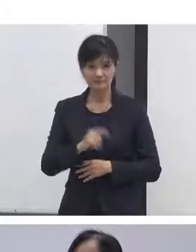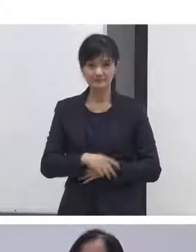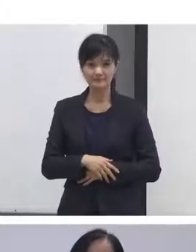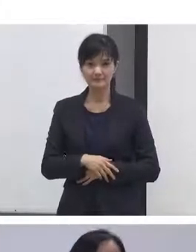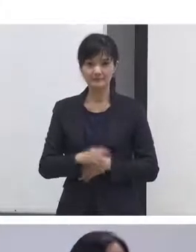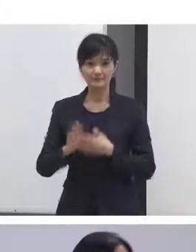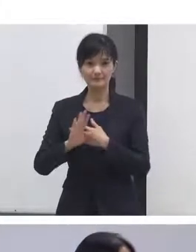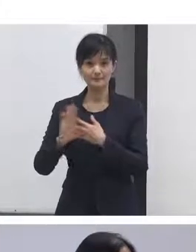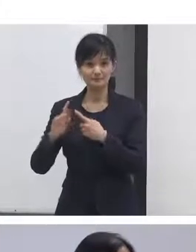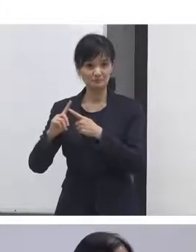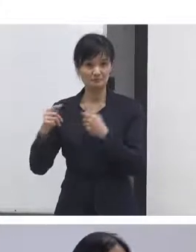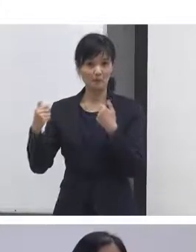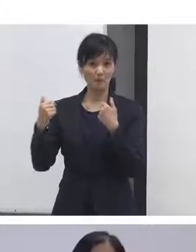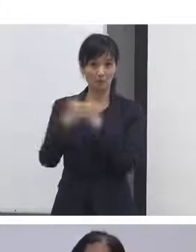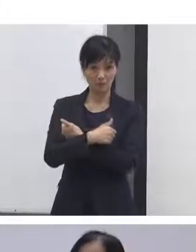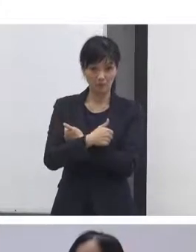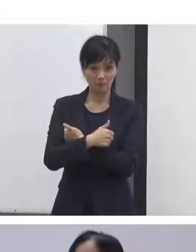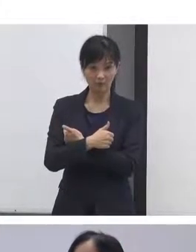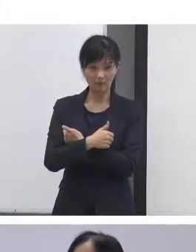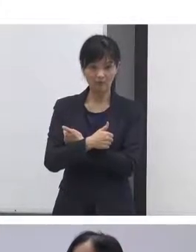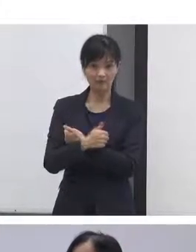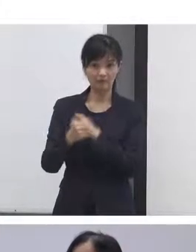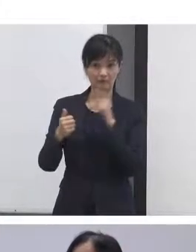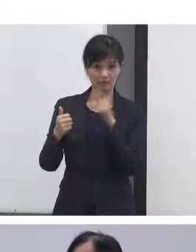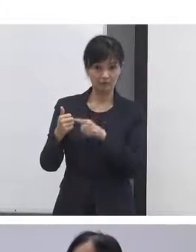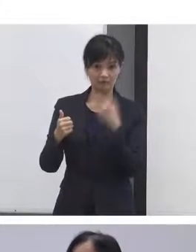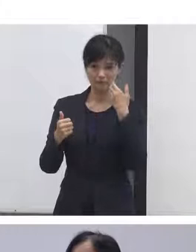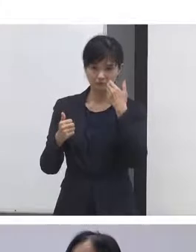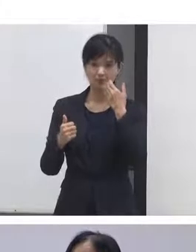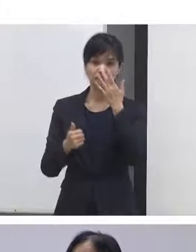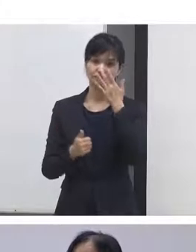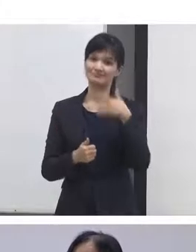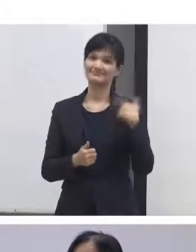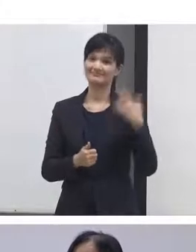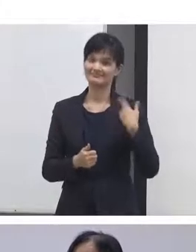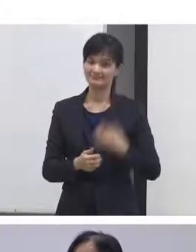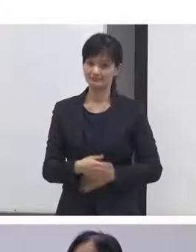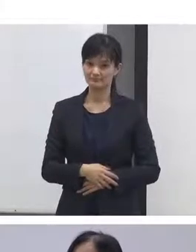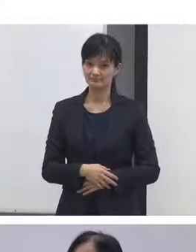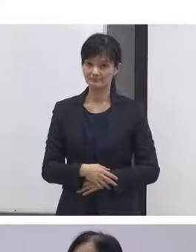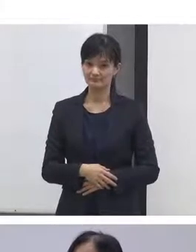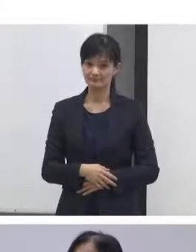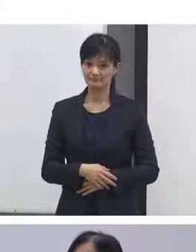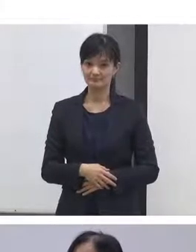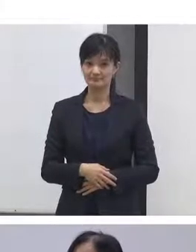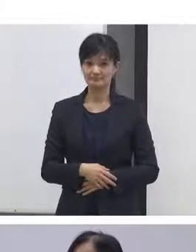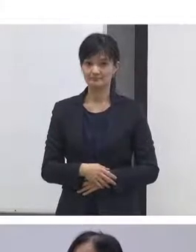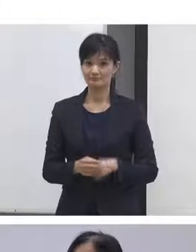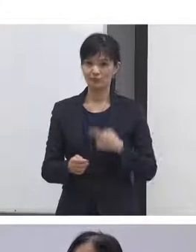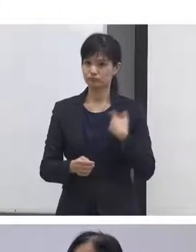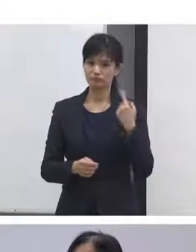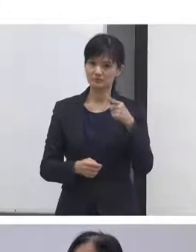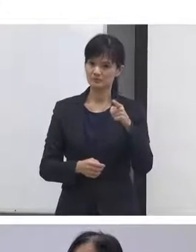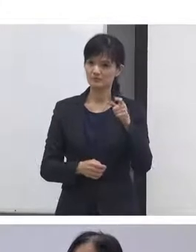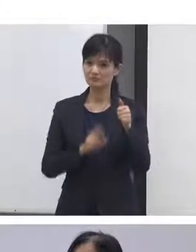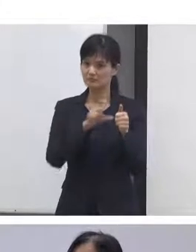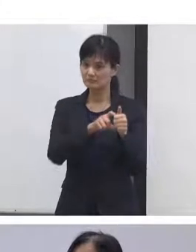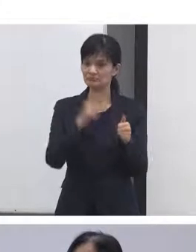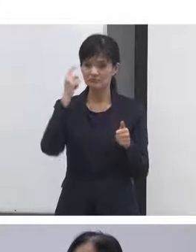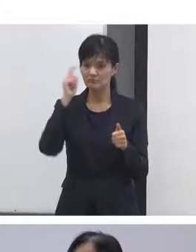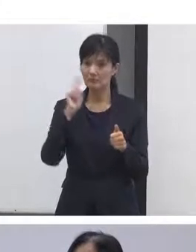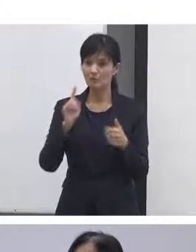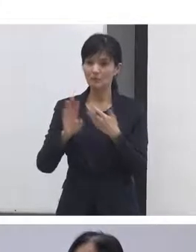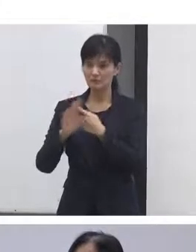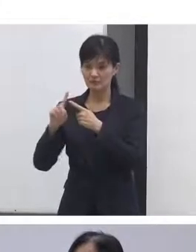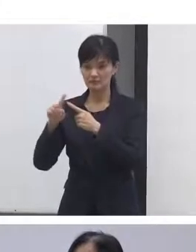被别人代表的那个人是谁啊？ 就不知道，因为这是一个 hypothetical 嘛，我不知道这个题目是说别人是有人